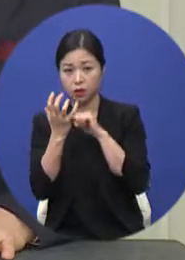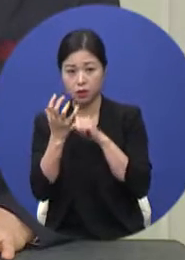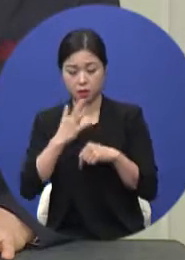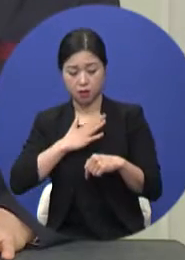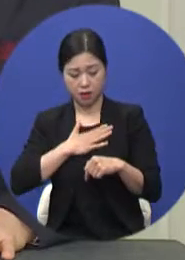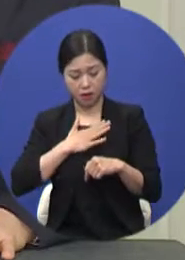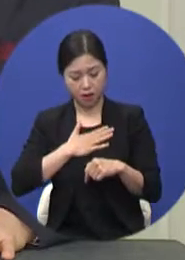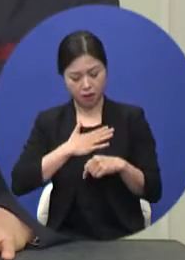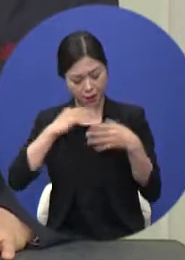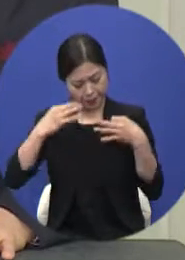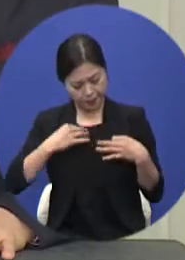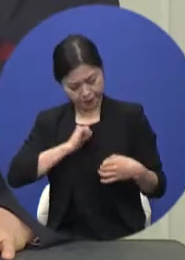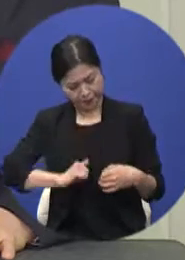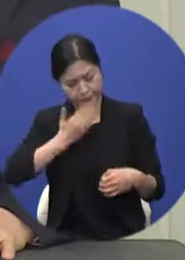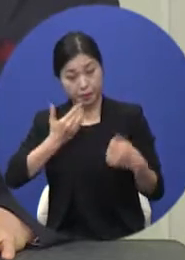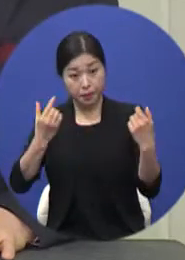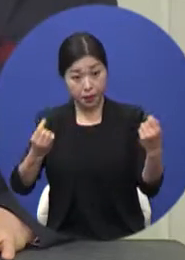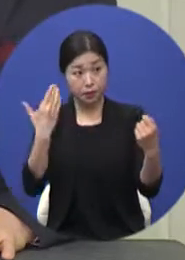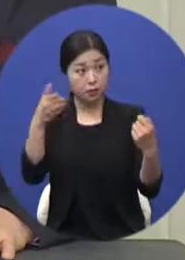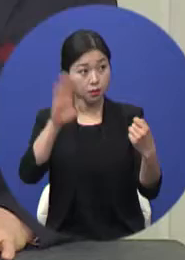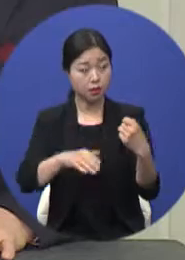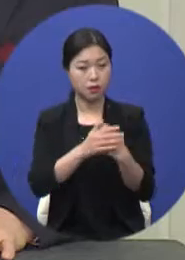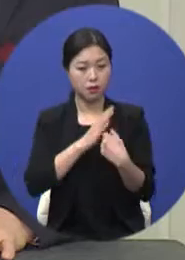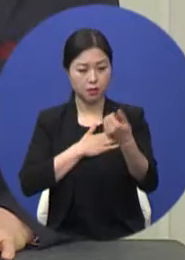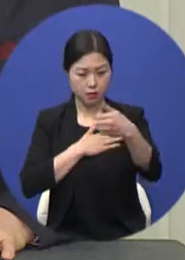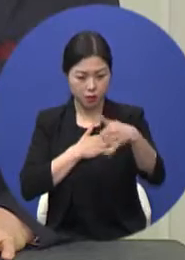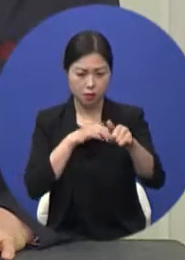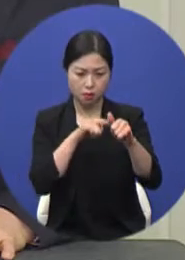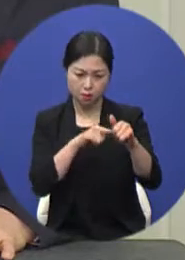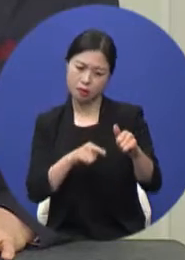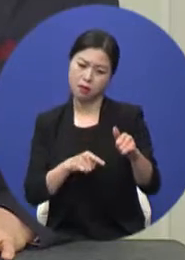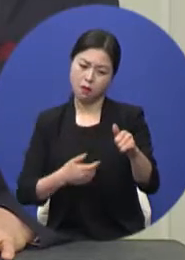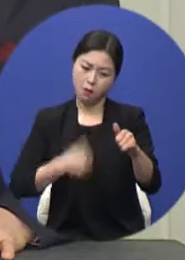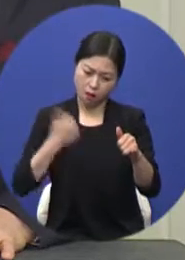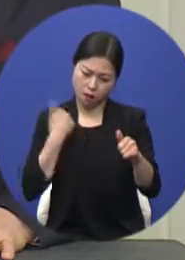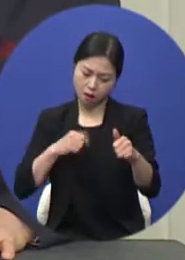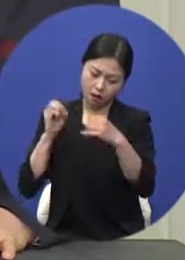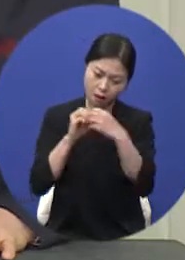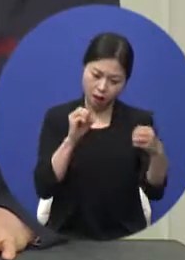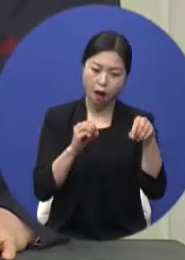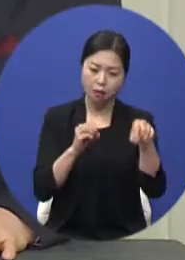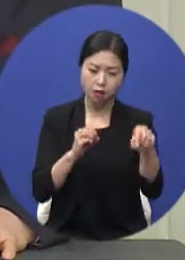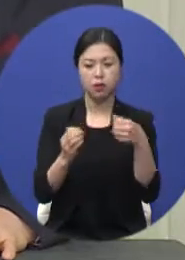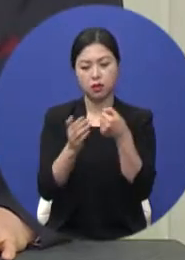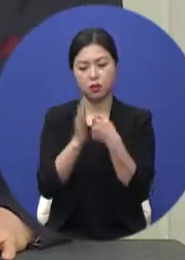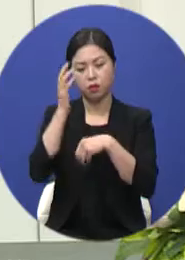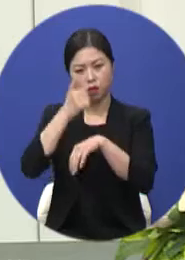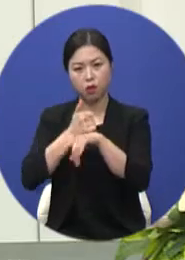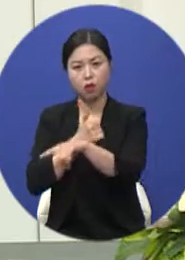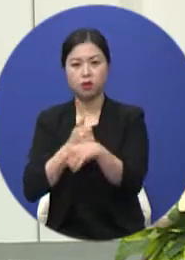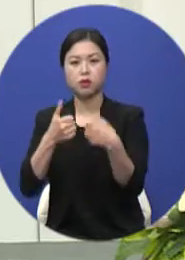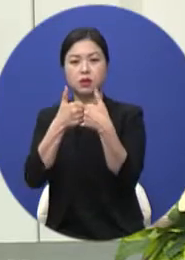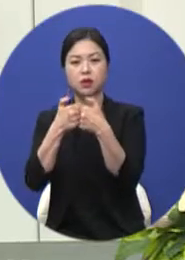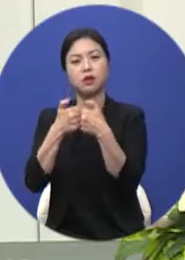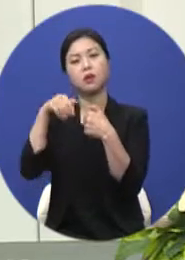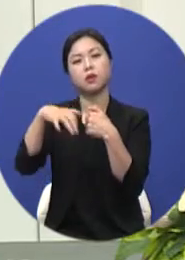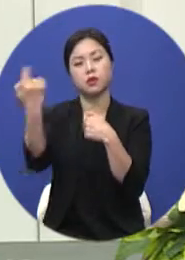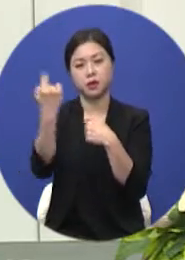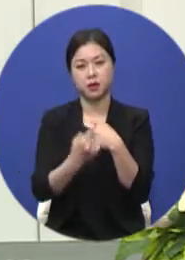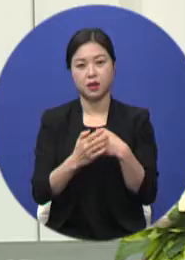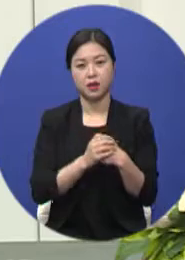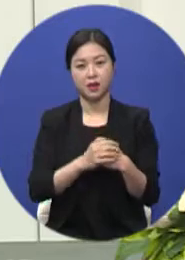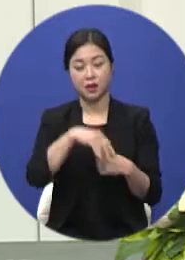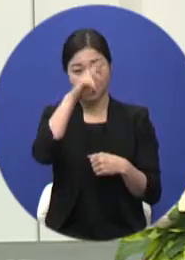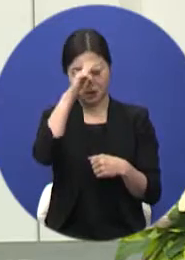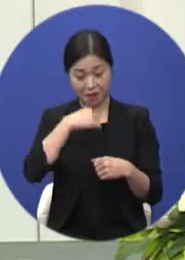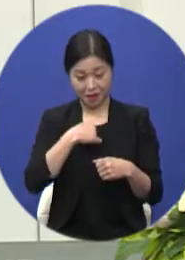내 선에서 엄마들이 다 참는데 네. 내가 애들한테 그 주는 영향력을 보니까 안 올 수가 없겠다. 그렇죠. 최창호가 집에서 쫓겨나기 직전에